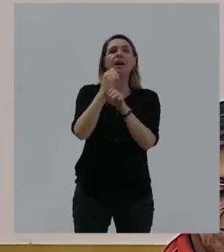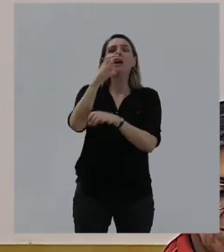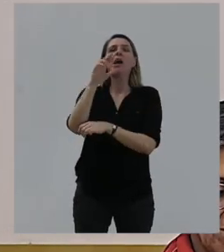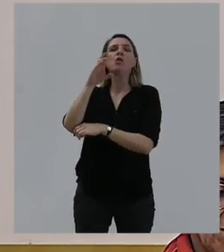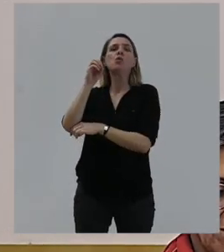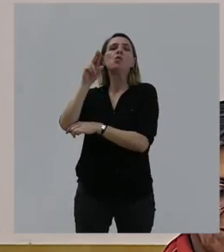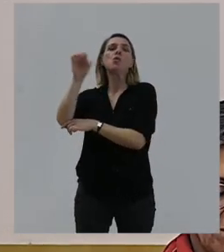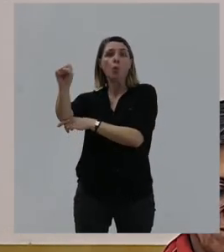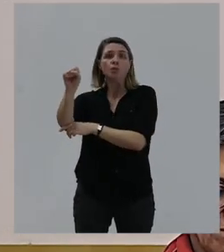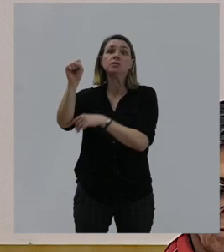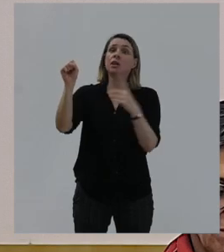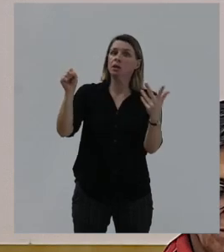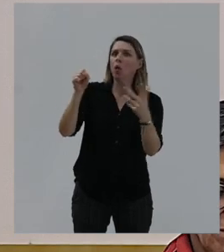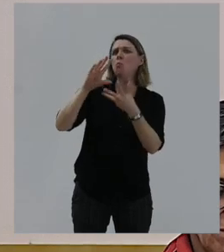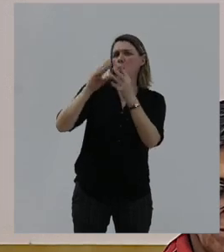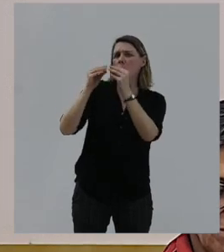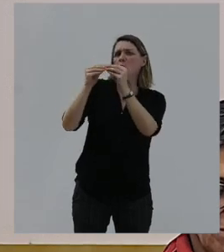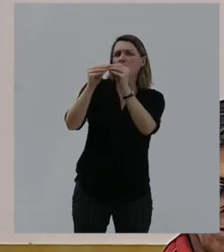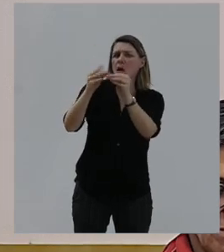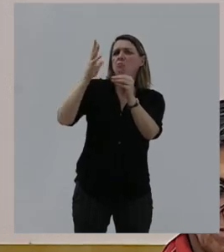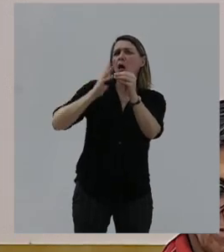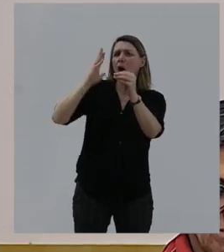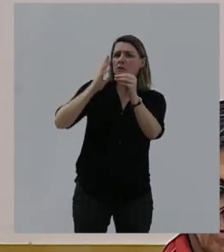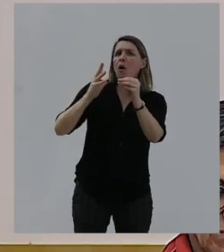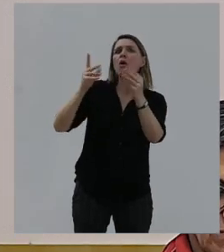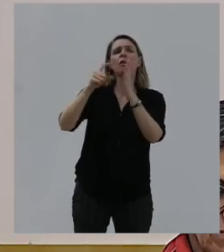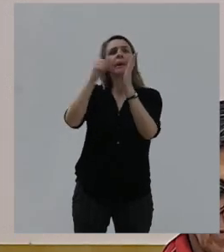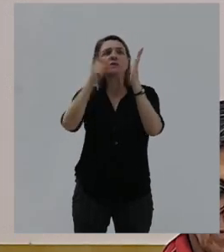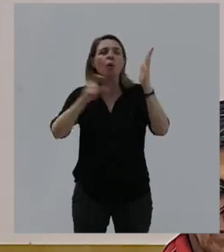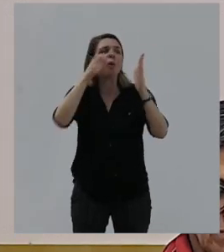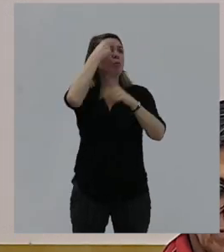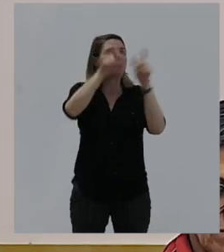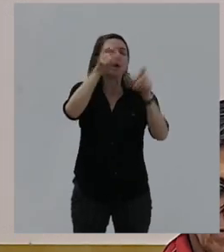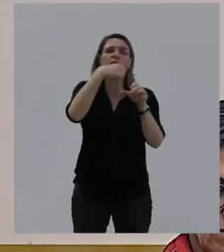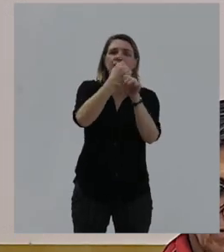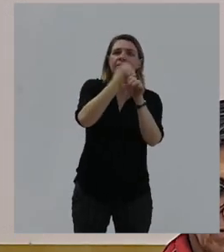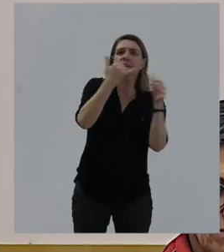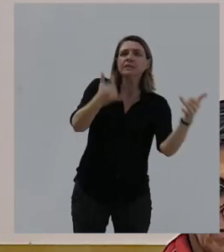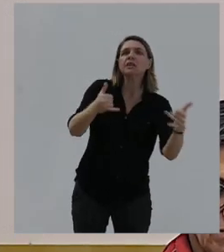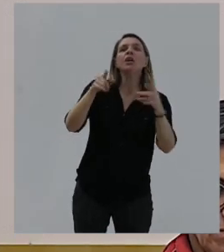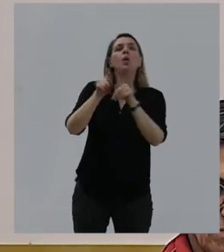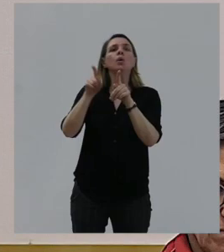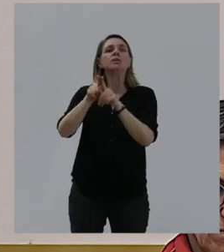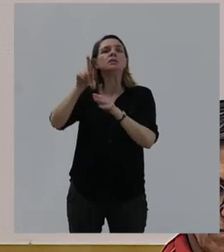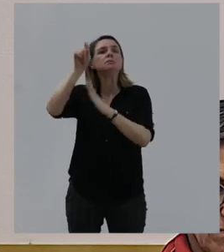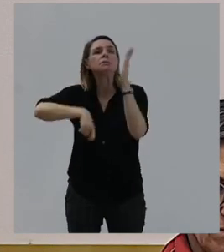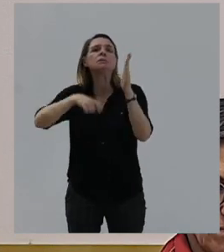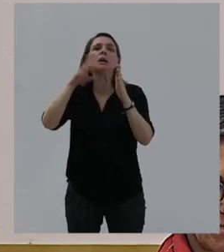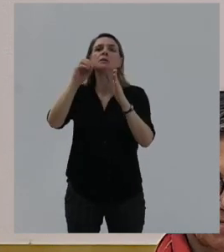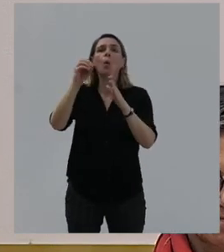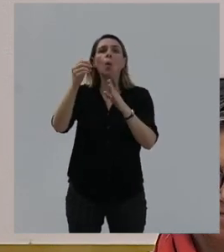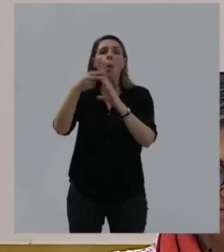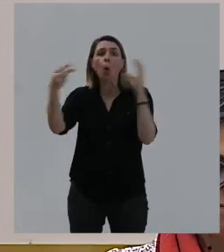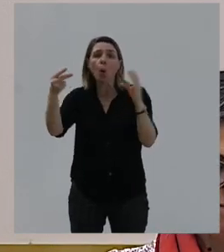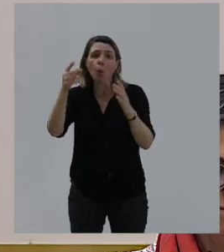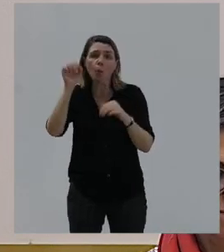Des arbitrages problématiques ont été pris par ce dernier, fermeture des restaurants pour les personnels, mode de paiement zéro cash, à une époque où notre